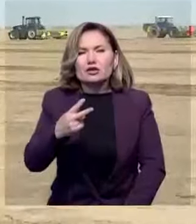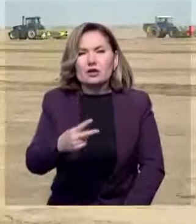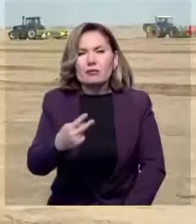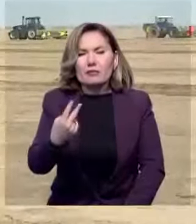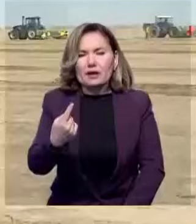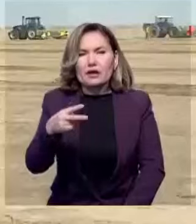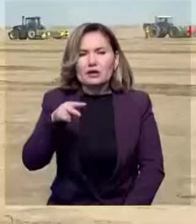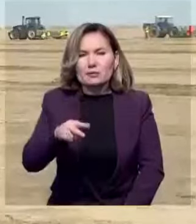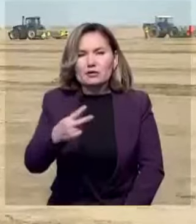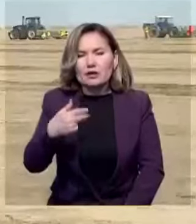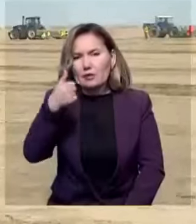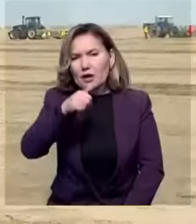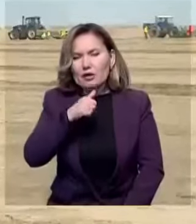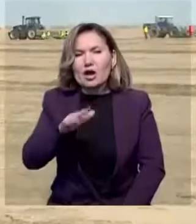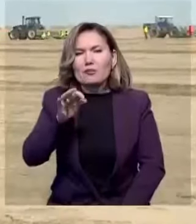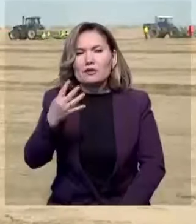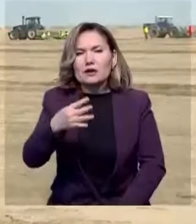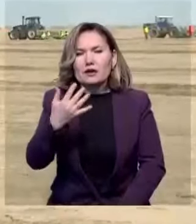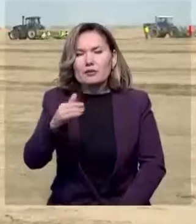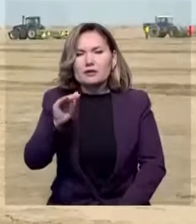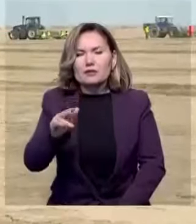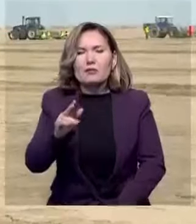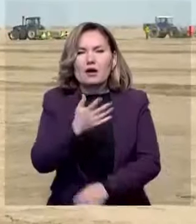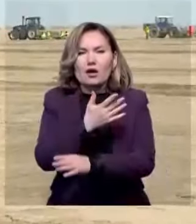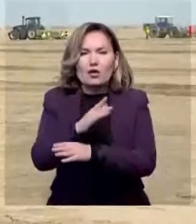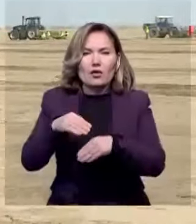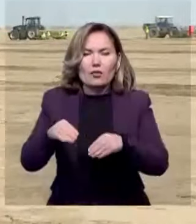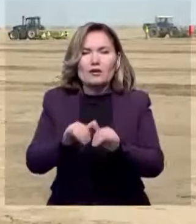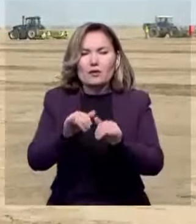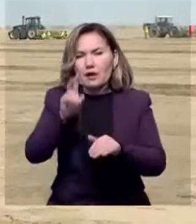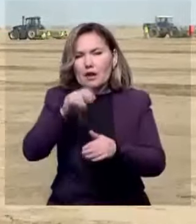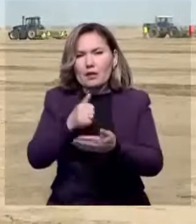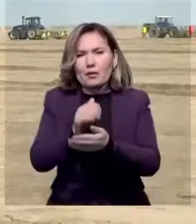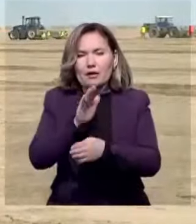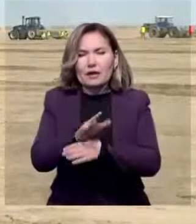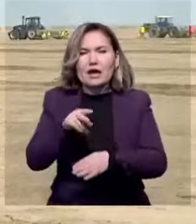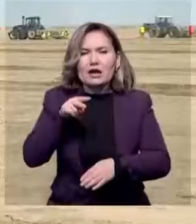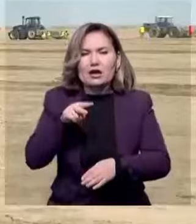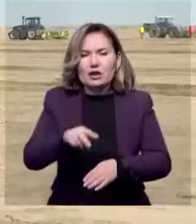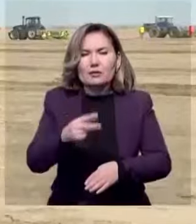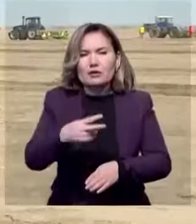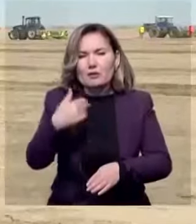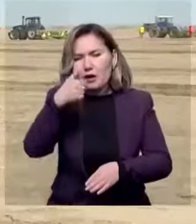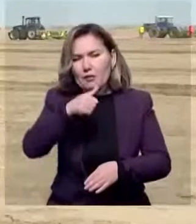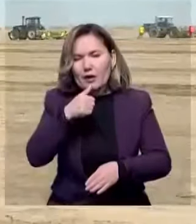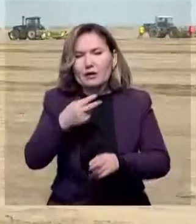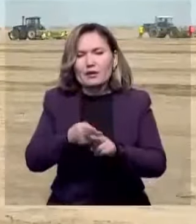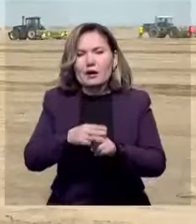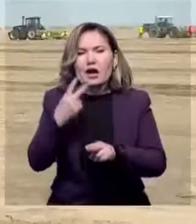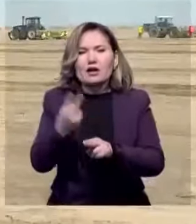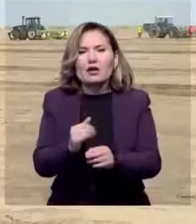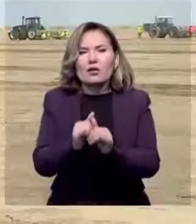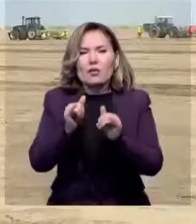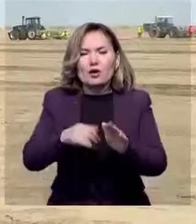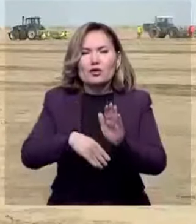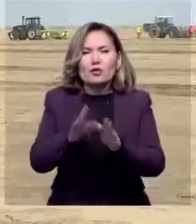2021-2023 жылдар аралығында 545 мың гектар жер асыл желекке айналды. Президент тапсырмасы бойынша 2025 жылға дейін бұл көлем 1,1